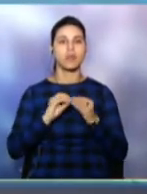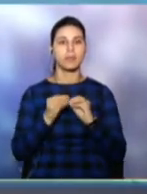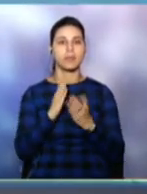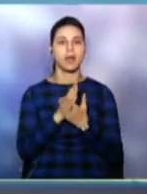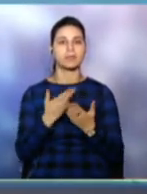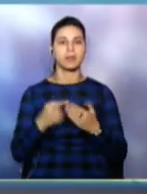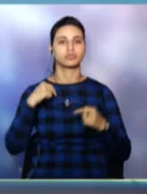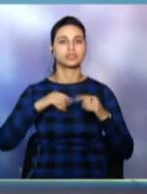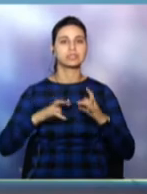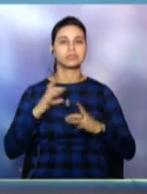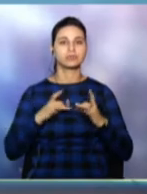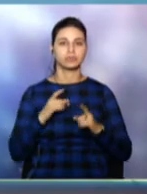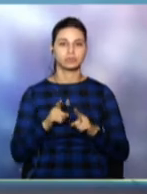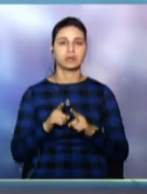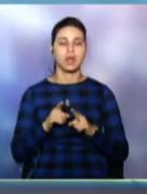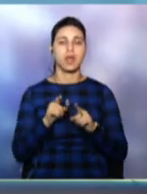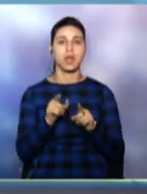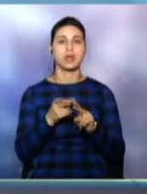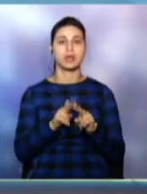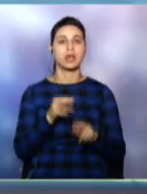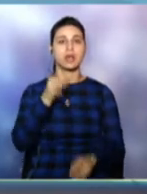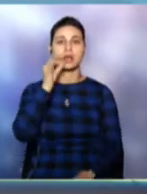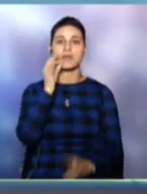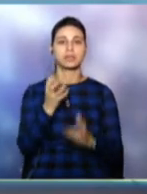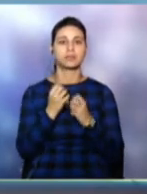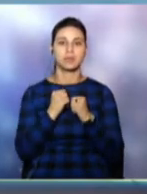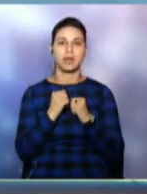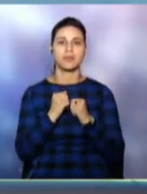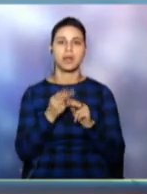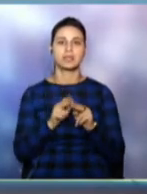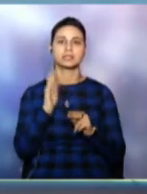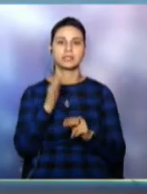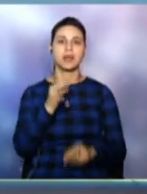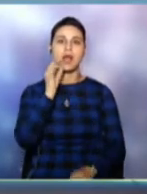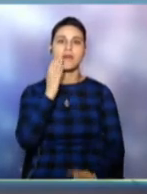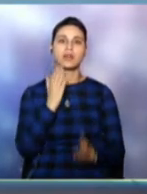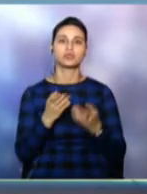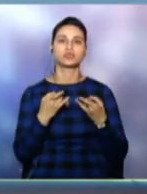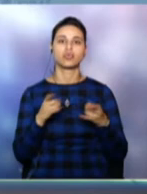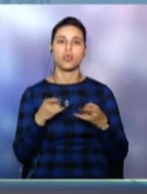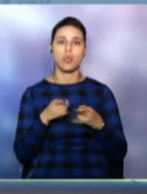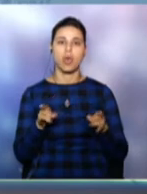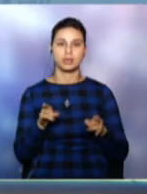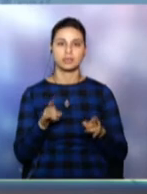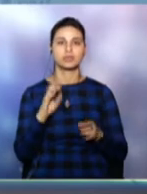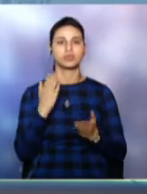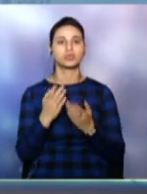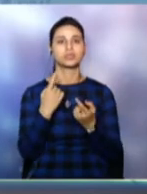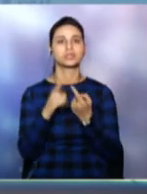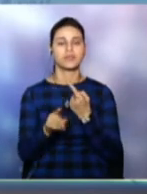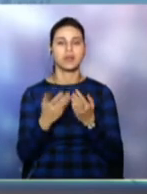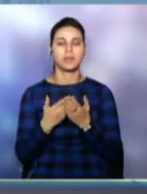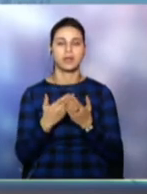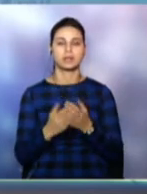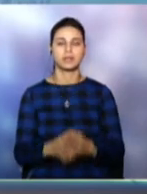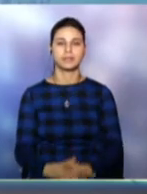თვალსაზრისით და მათთვის კოფეინის მიღება, ეს იქნება ყავის სახით თუ შოკოლადის სახით თუ სხვა შემცველობის